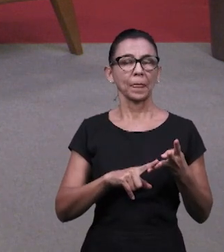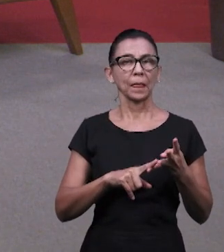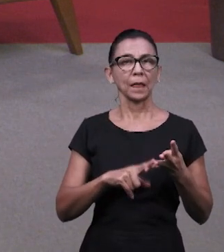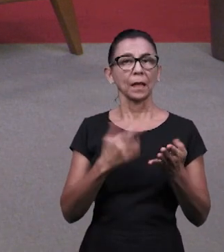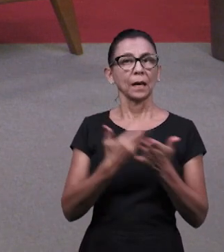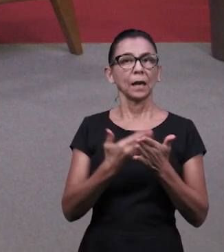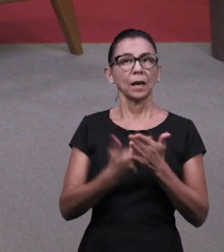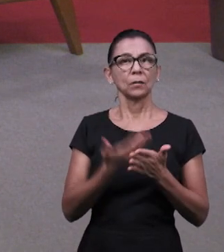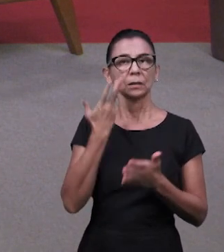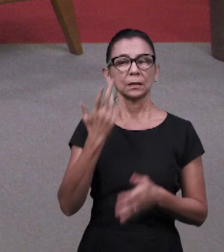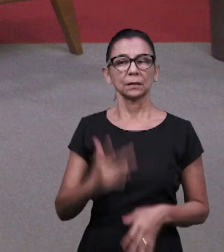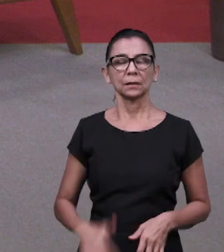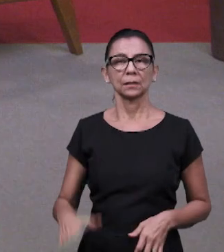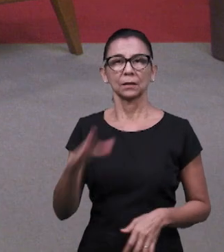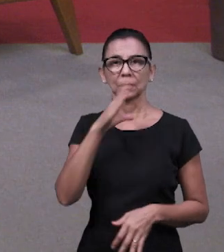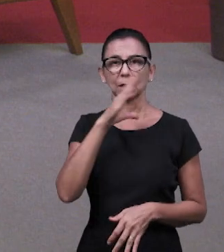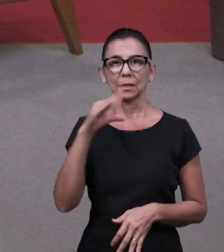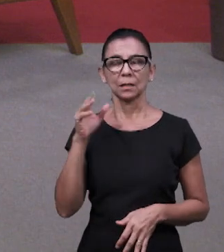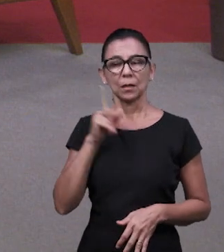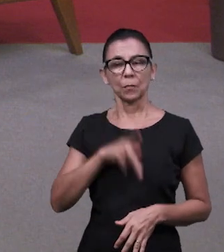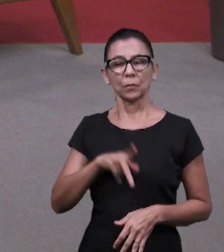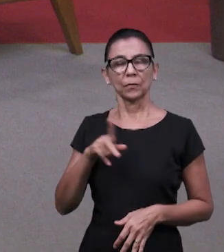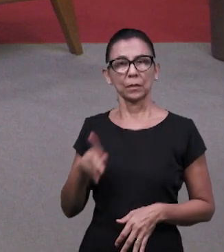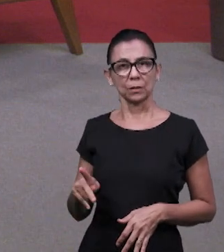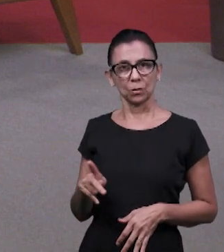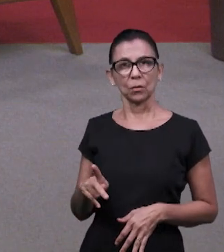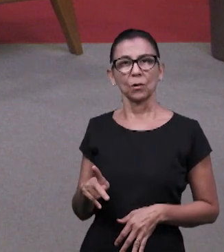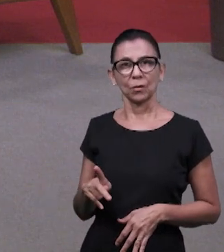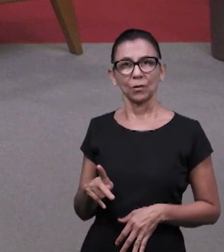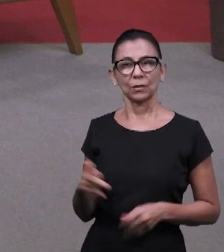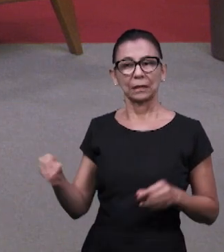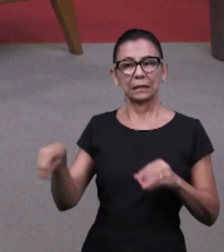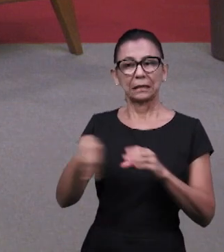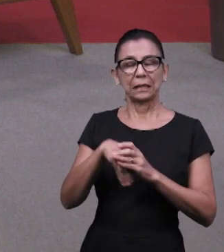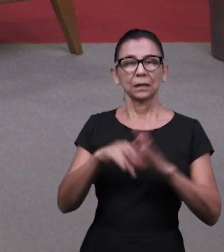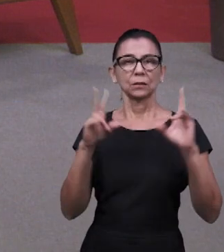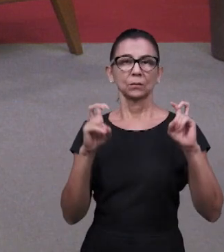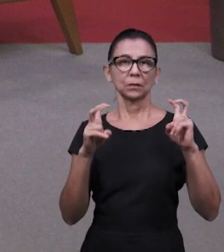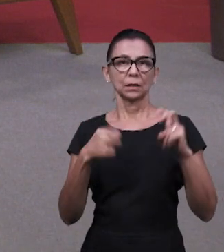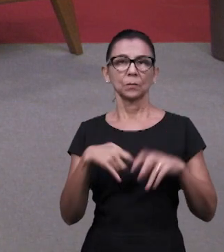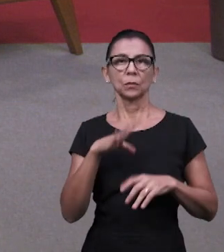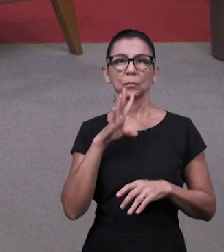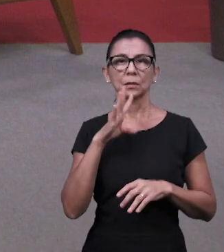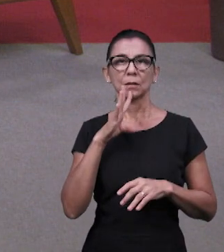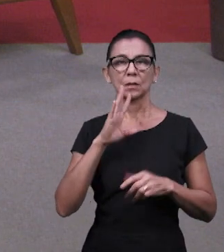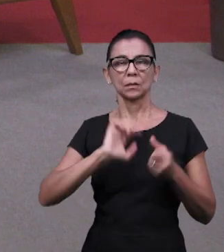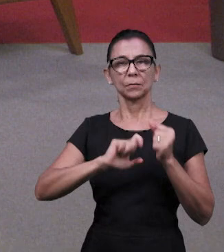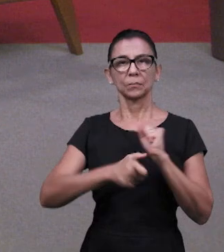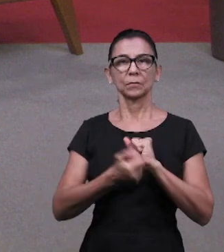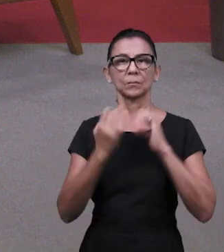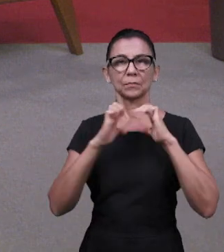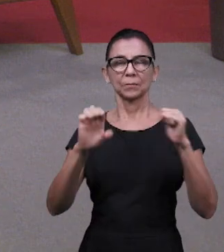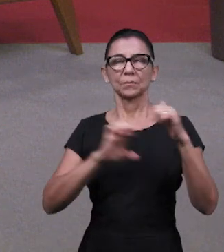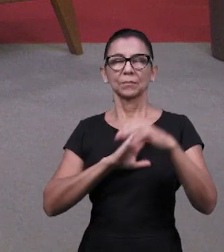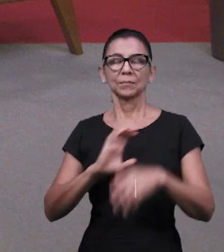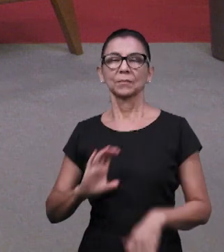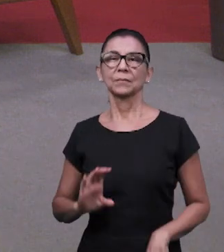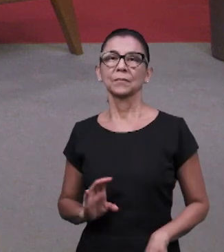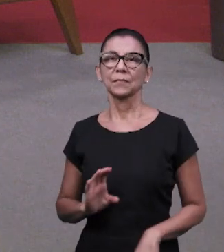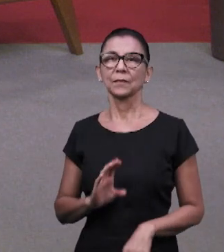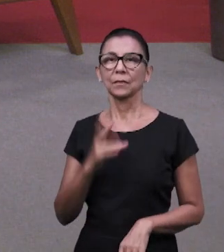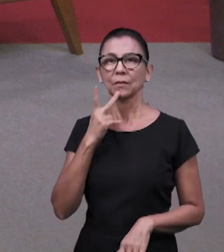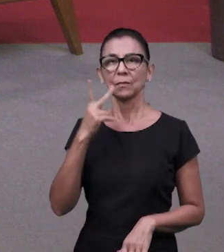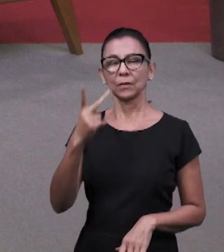adolescents, la professeure Sandra Carvalho, dans la thématique en connaissant le mystère de l'évangile de Christ, nous parlera